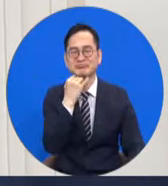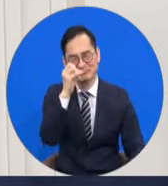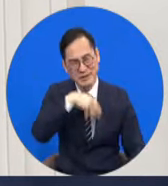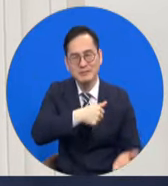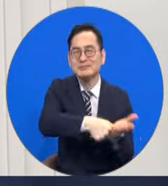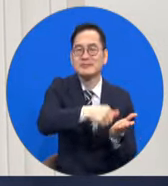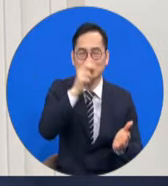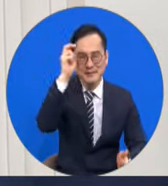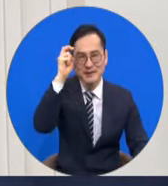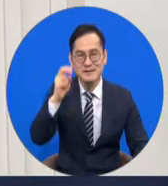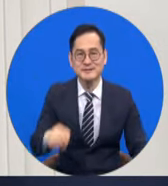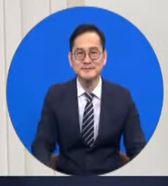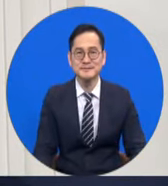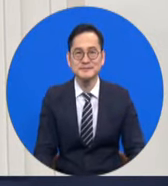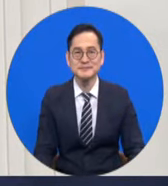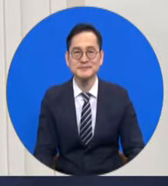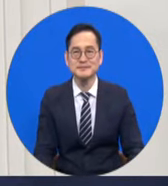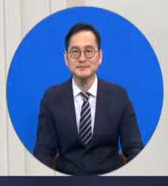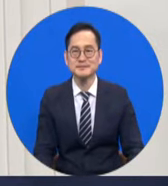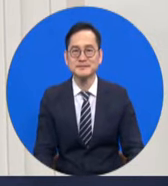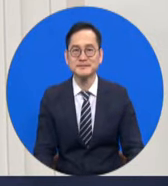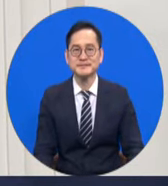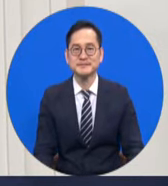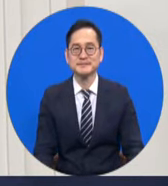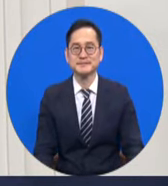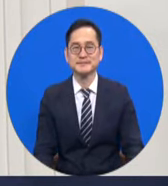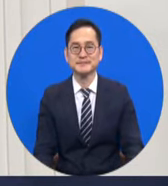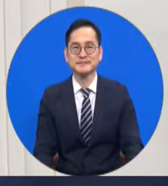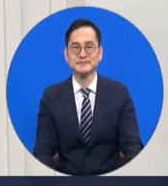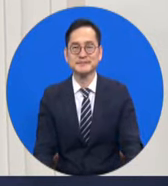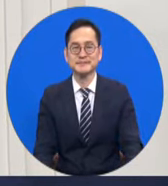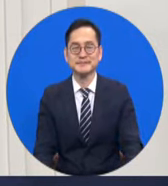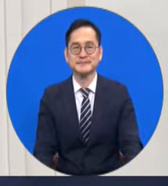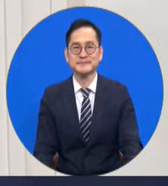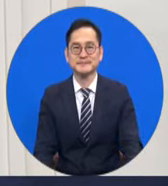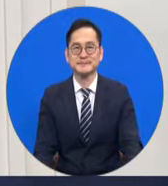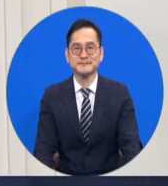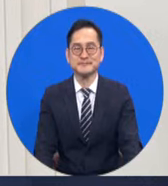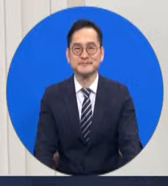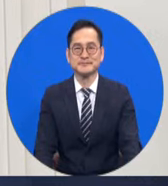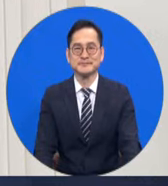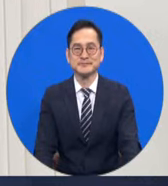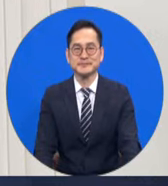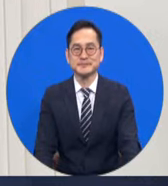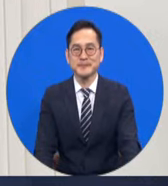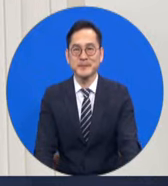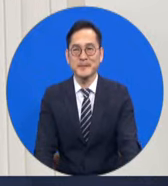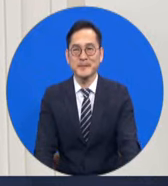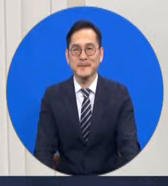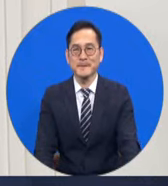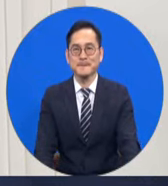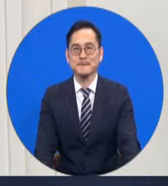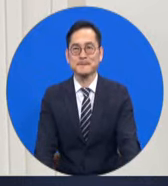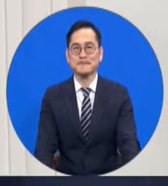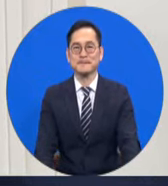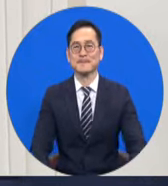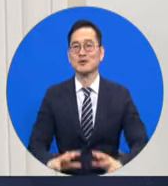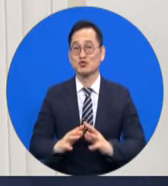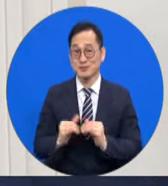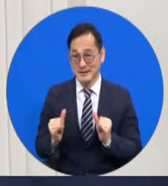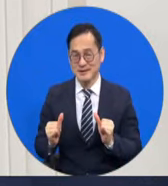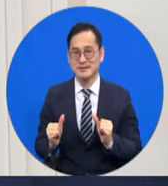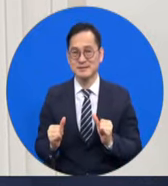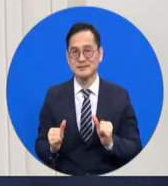막말 문제라든가 이제 경력 문제가 나오긴 했는데 지금 뭐 유권자들은 그런 부분에도